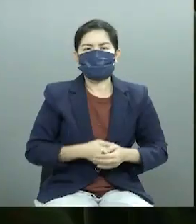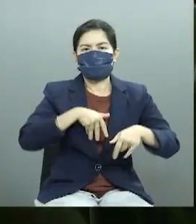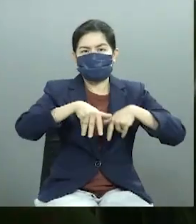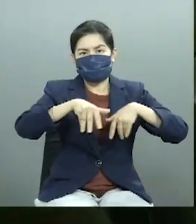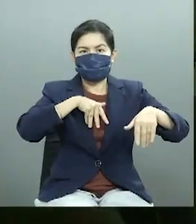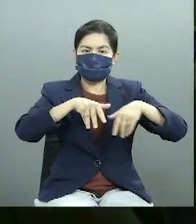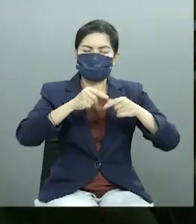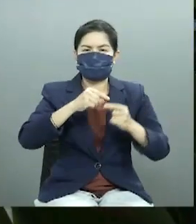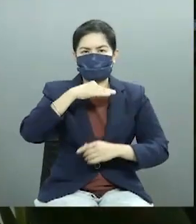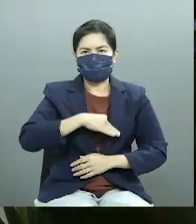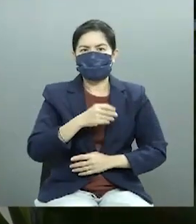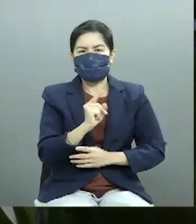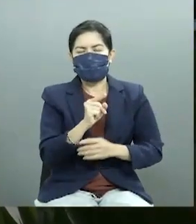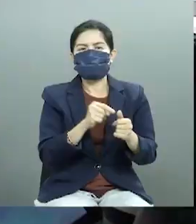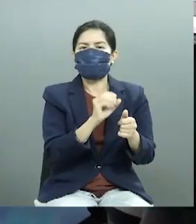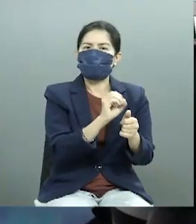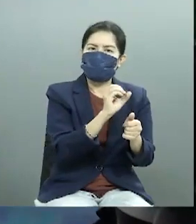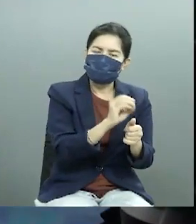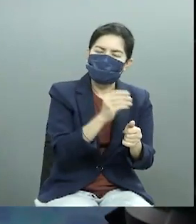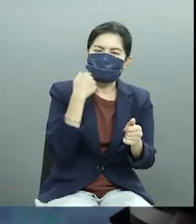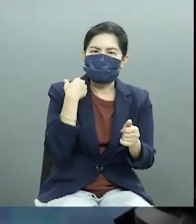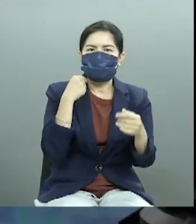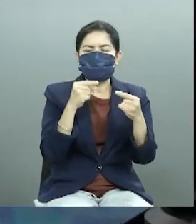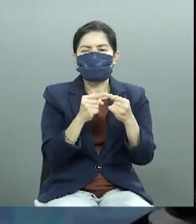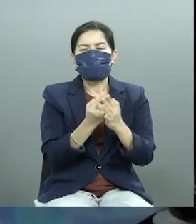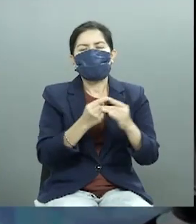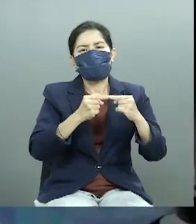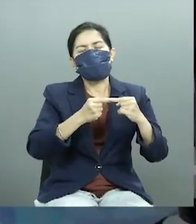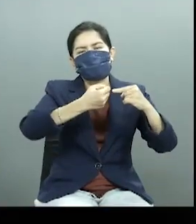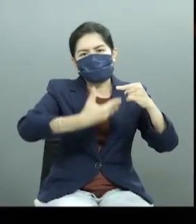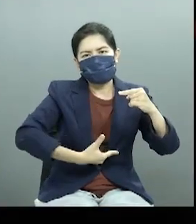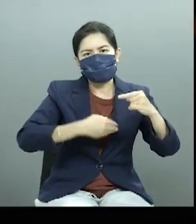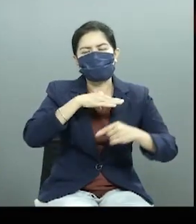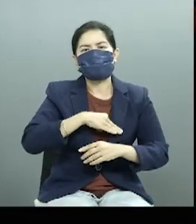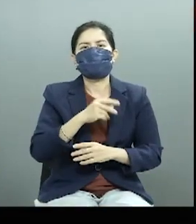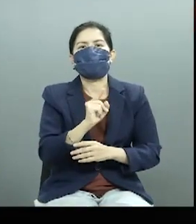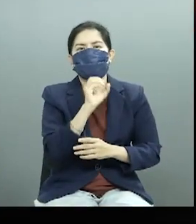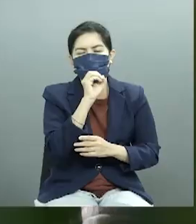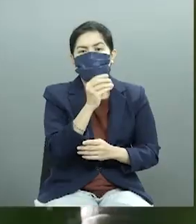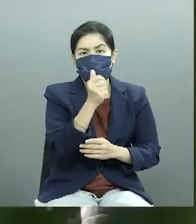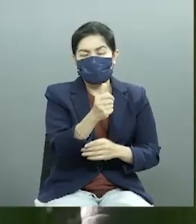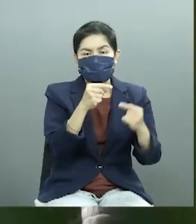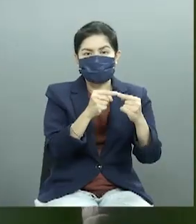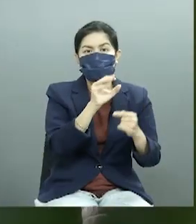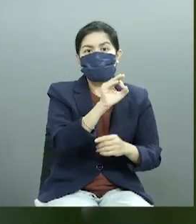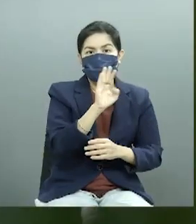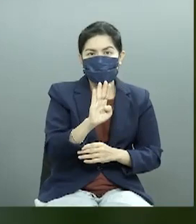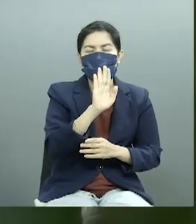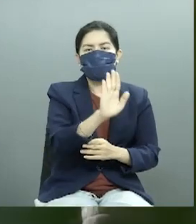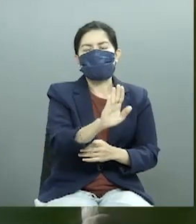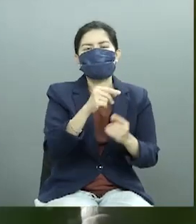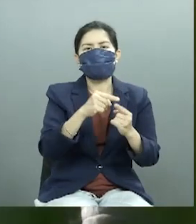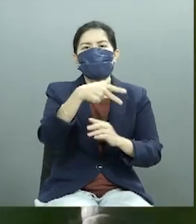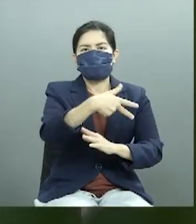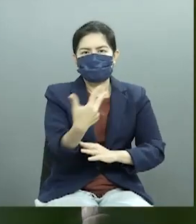คุณผู้ชมสามารถส่งความคิดเห็นข้อเสนอแนะติชมต่อข่าวและรายการต่างๆของไทย PBS เข้ามาได้ที่ Facebook รายการ